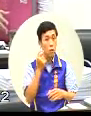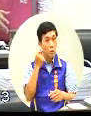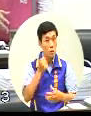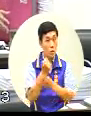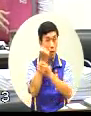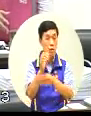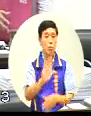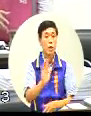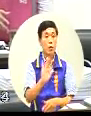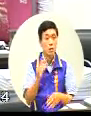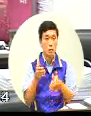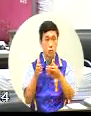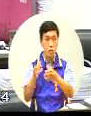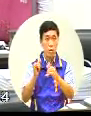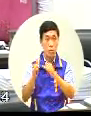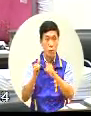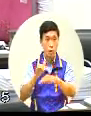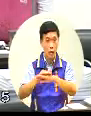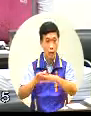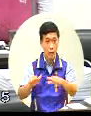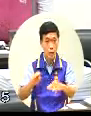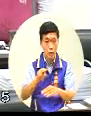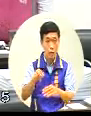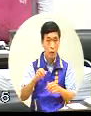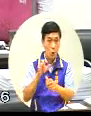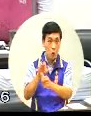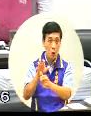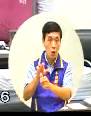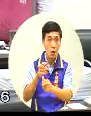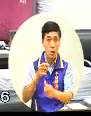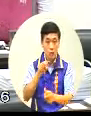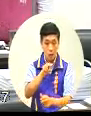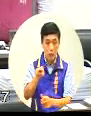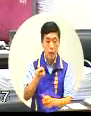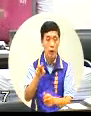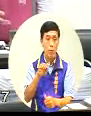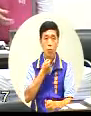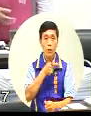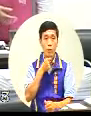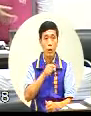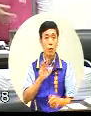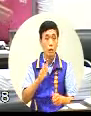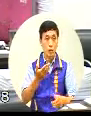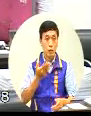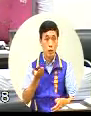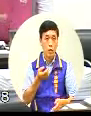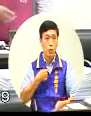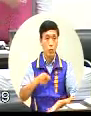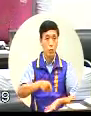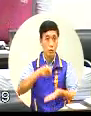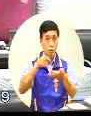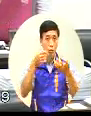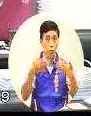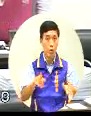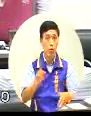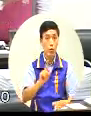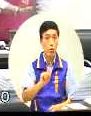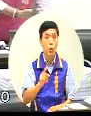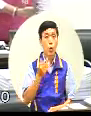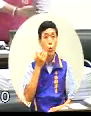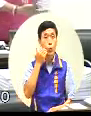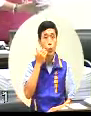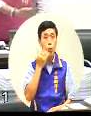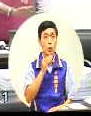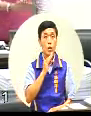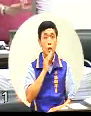到威胁，这是我们一定是要守住这一点。但是我们刚刚有讲到的是说，如果他是透过了我们